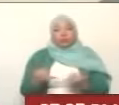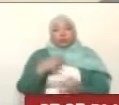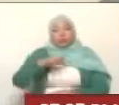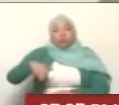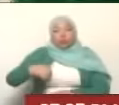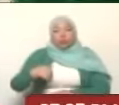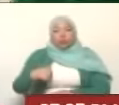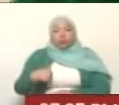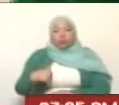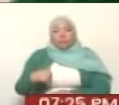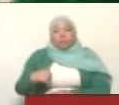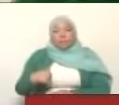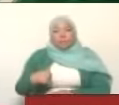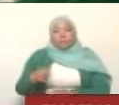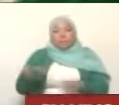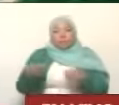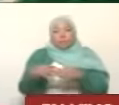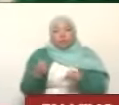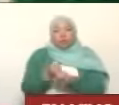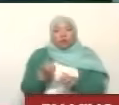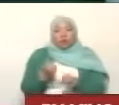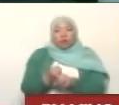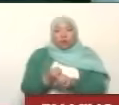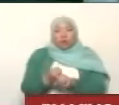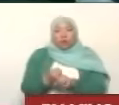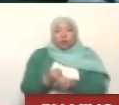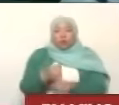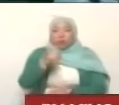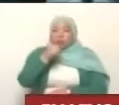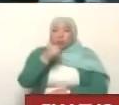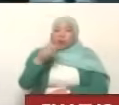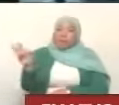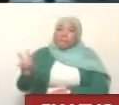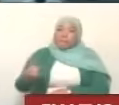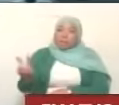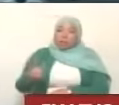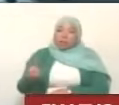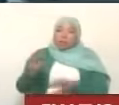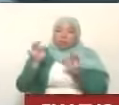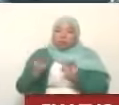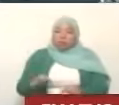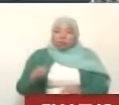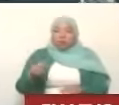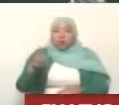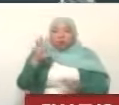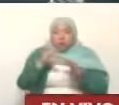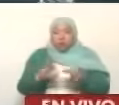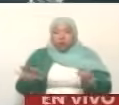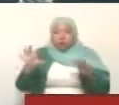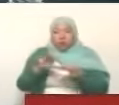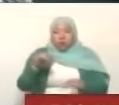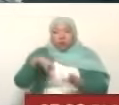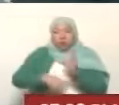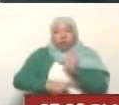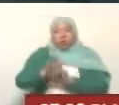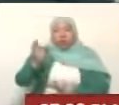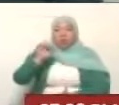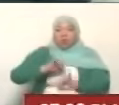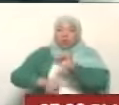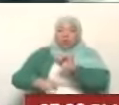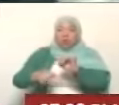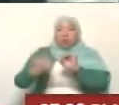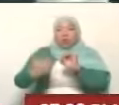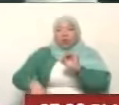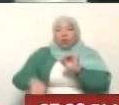今天所有来的中国企业家就是准备要在委内瑞拉投资的企业家。 Esta delegación que viene conmigo a Venezuela están dispuestos, ellos son de Shenzhen, están